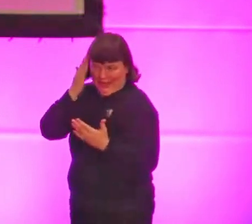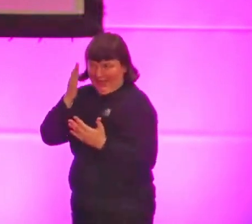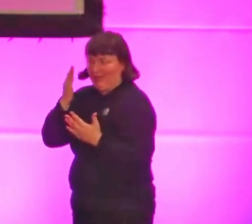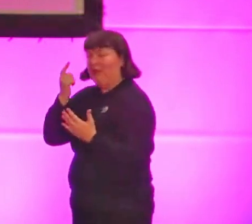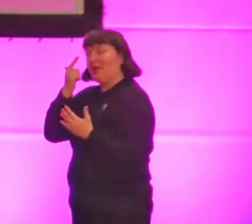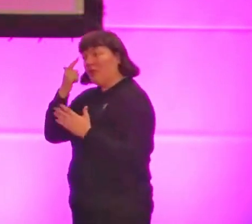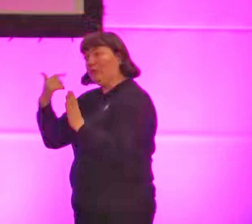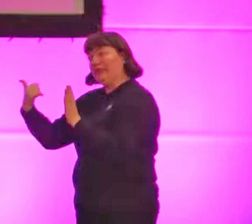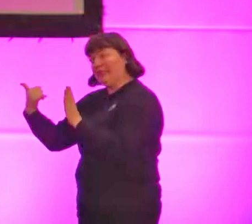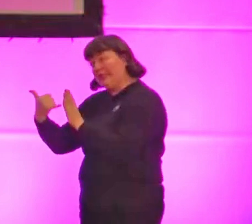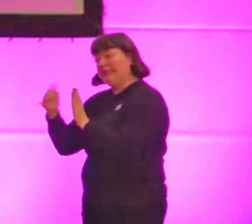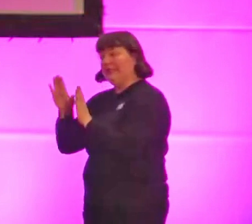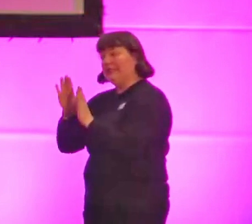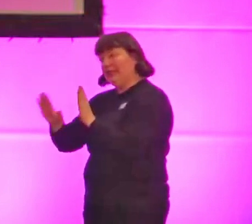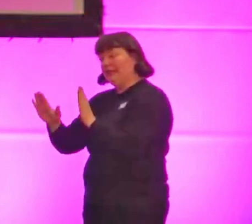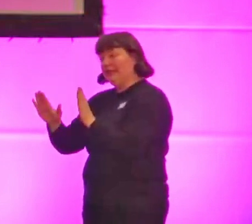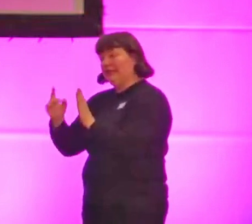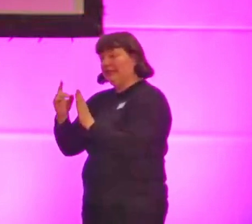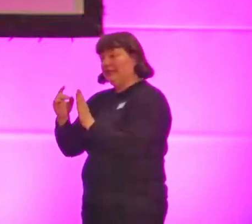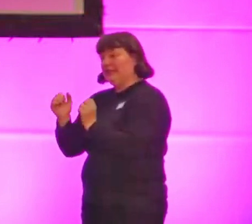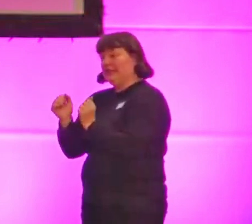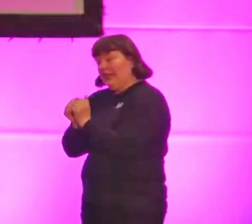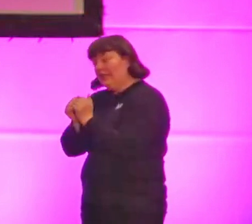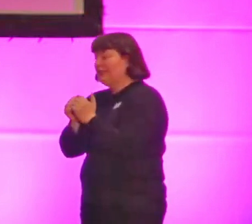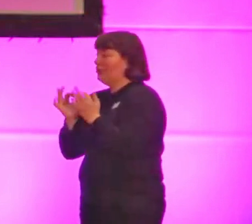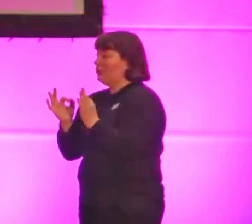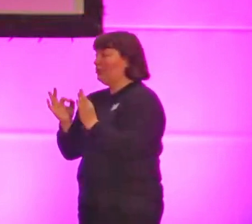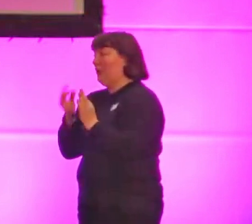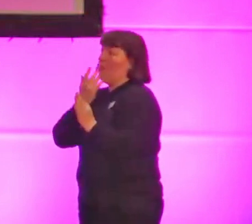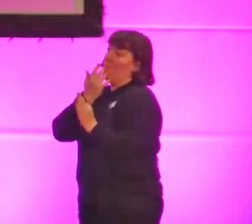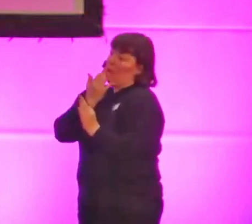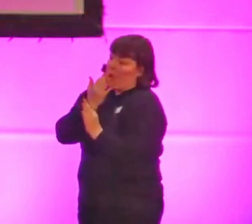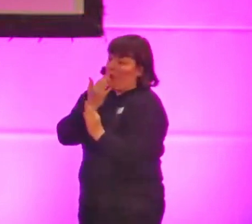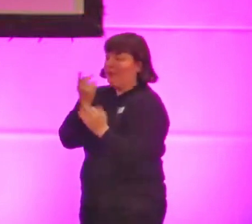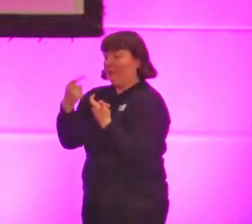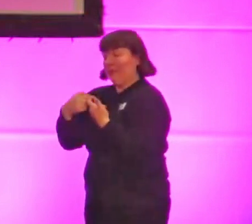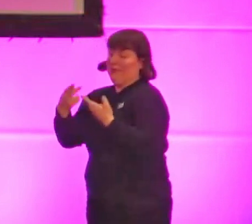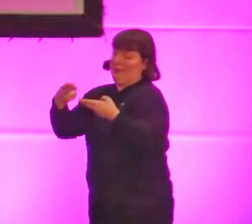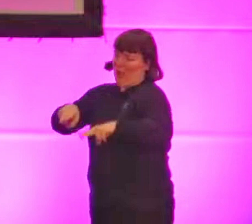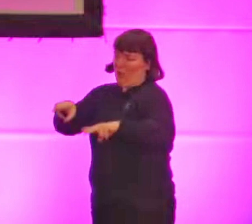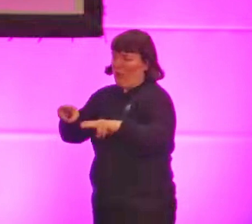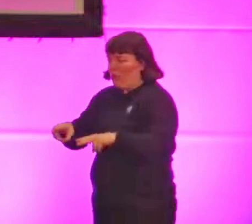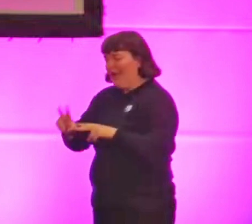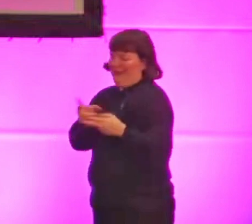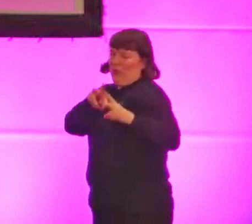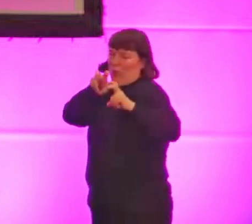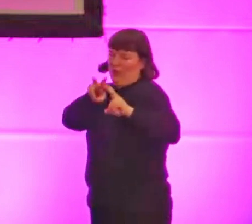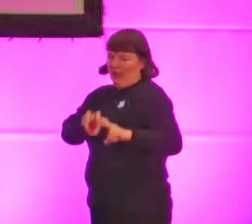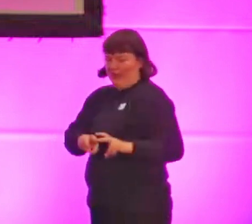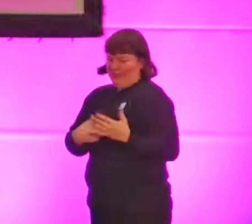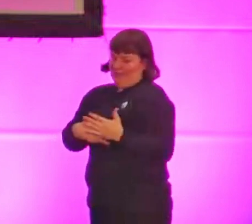den approachen som man hade inledningsvis. Också som man pratade om målet i, eller utredningen i pressen,